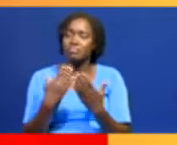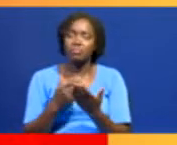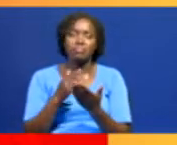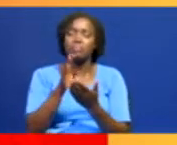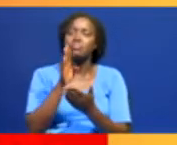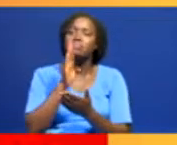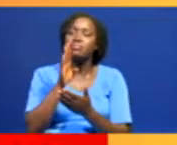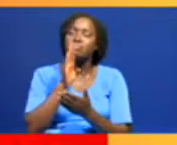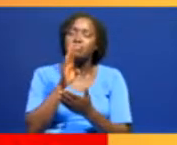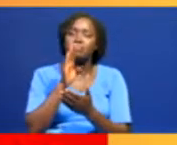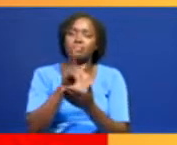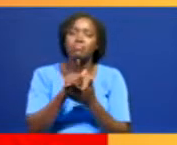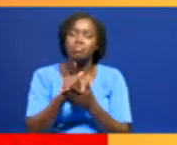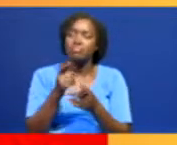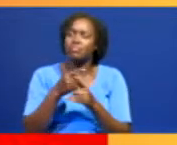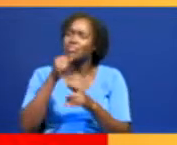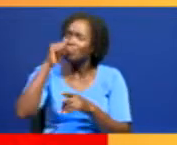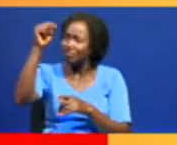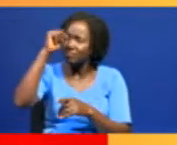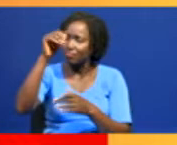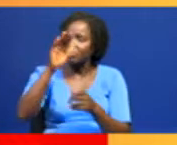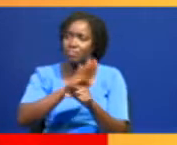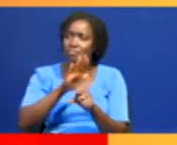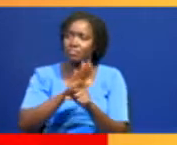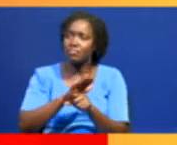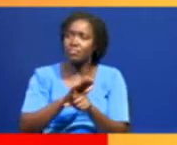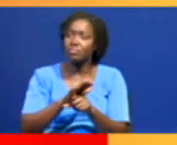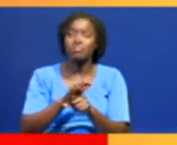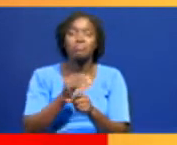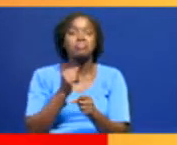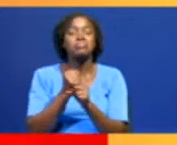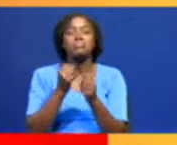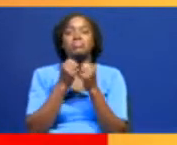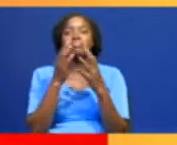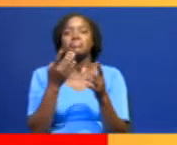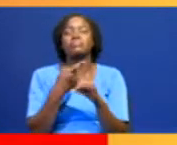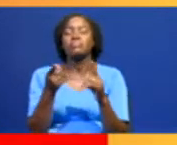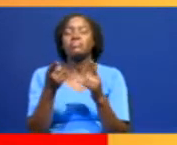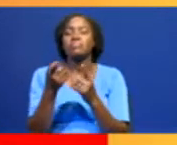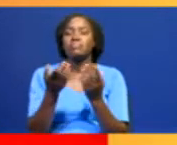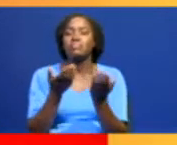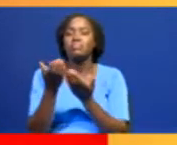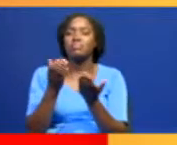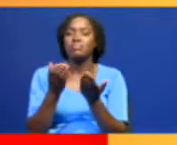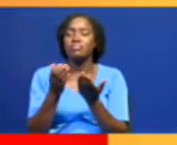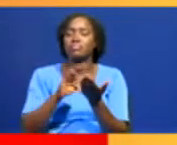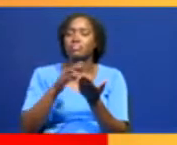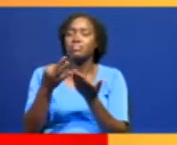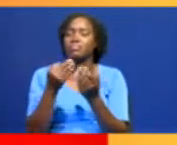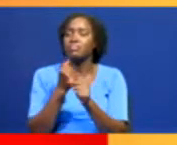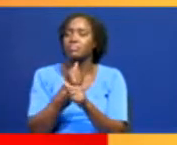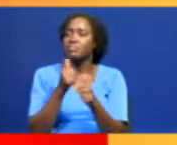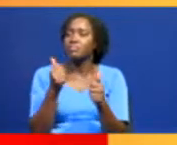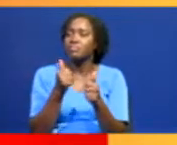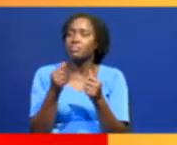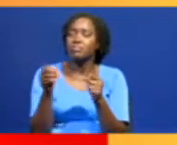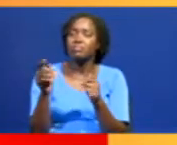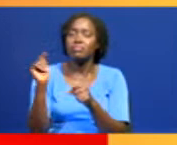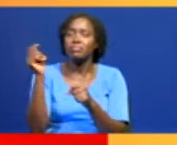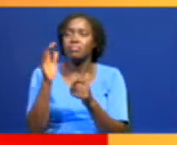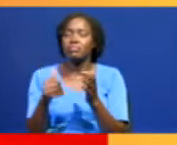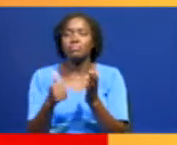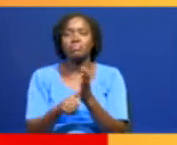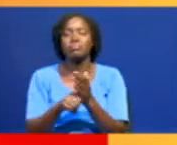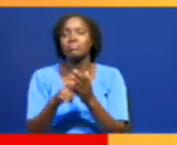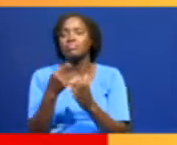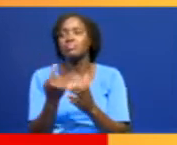kuchukua zile pesa, lakini waliweka siasa mingi kwamba Asla Fund haifanyi, lakini Asla Fund inafanya. Kuna Wakenya wengi ambao wamechukua Asla Fund. Shida tu ni